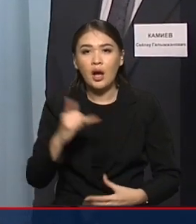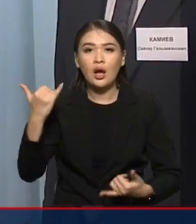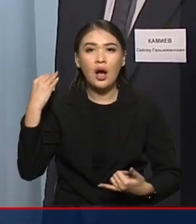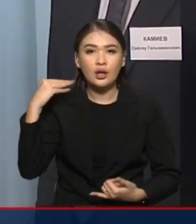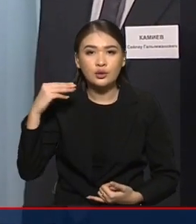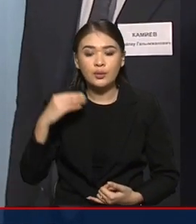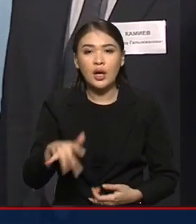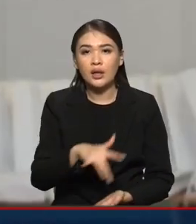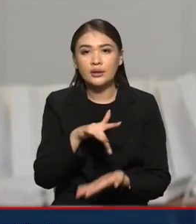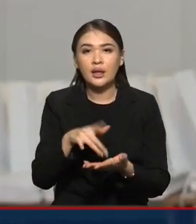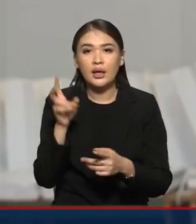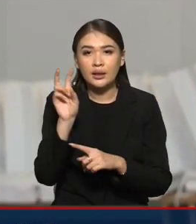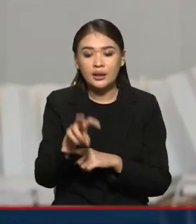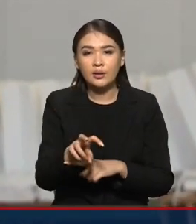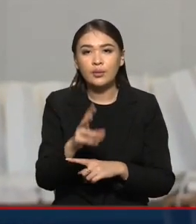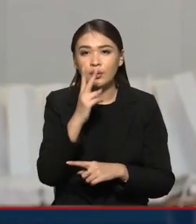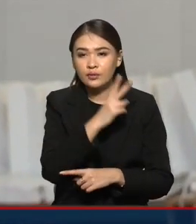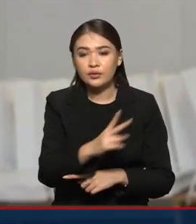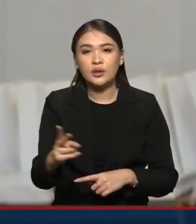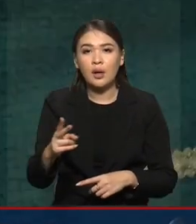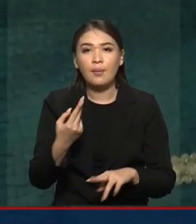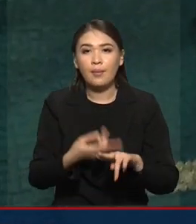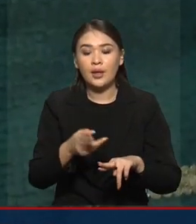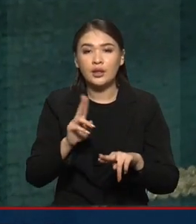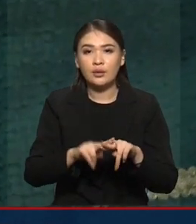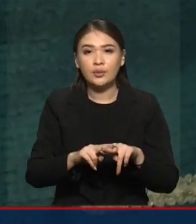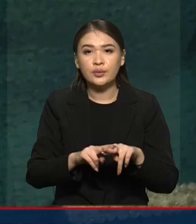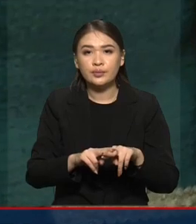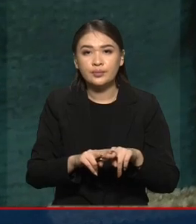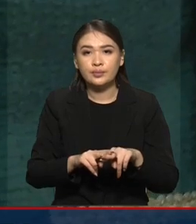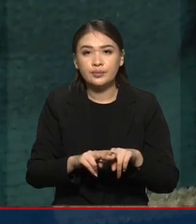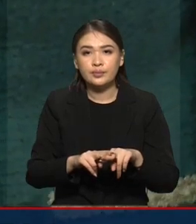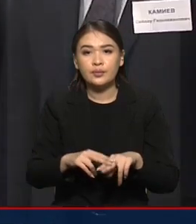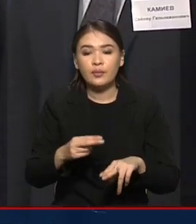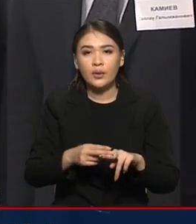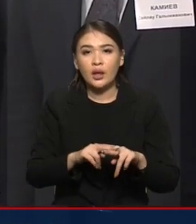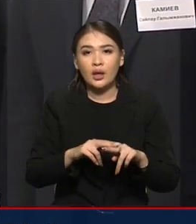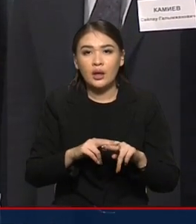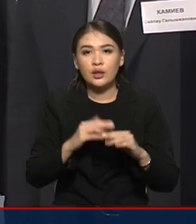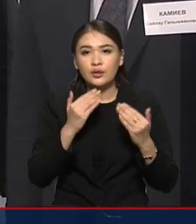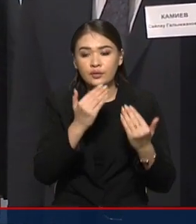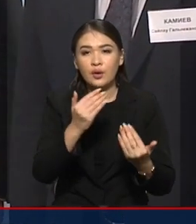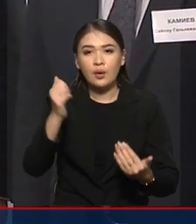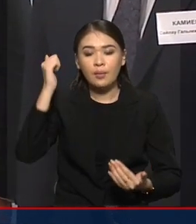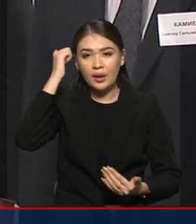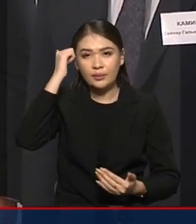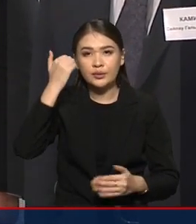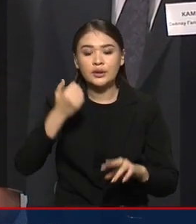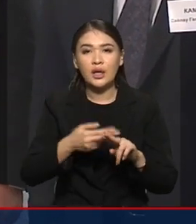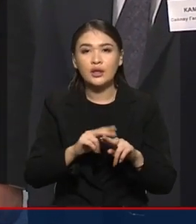келіп тағзым еттім. Сондықтан енді Тахауи Ахтановтың